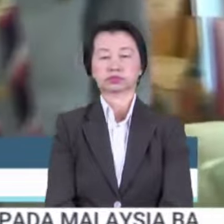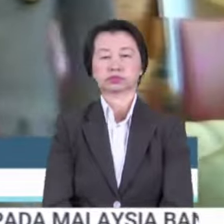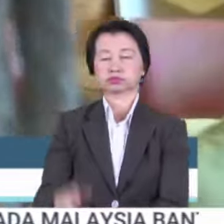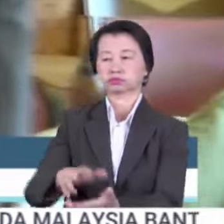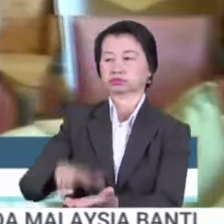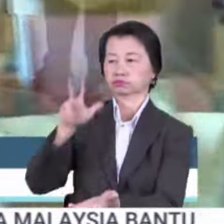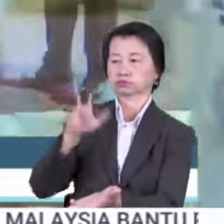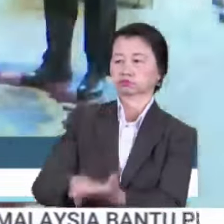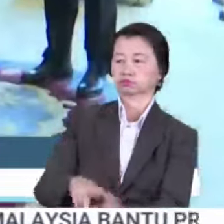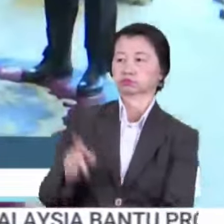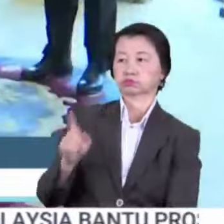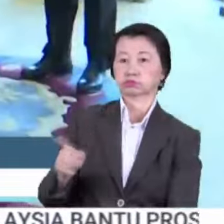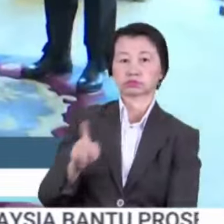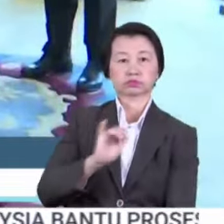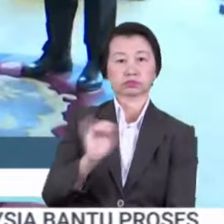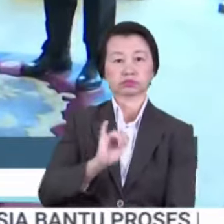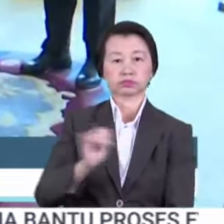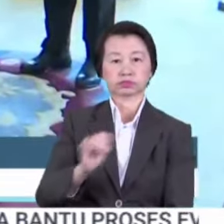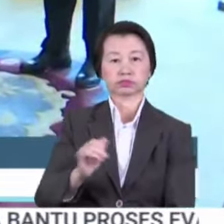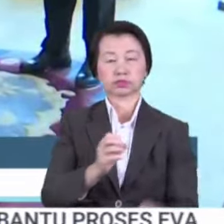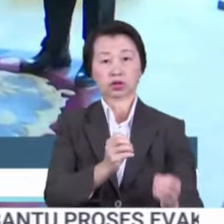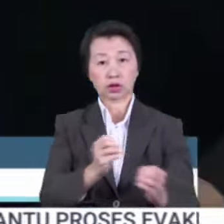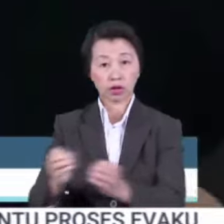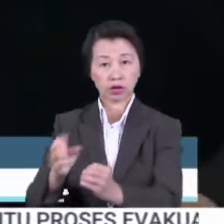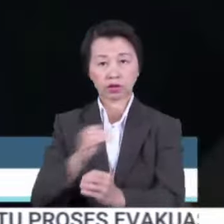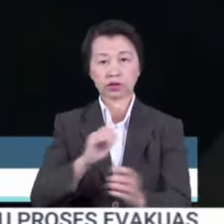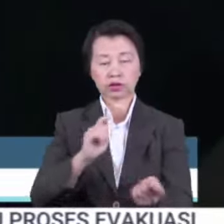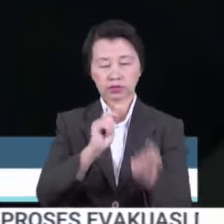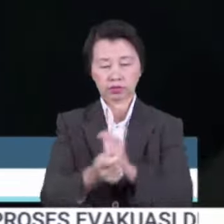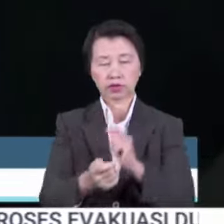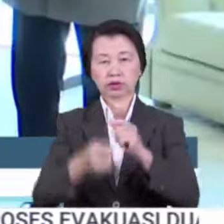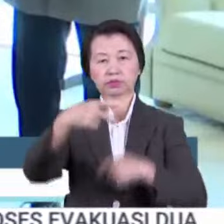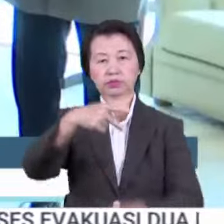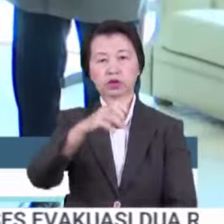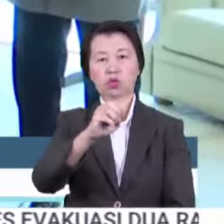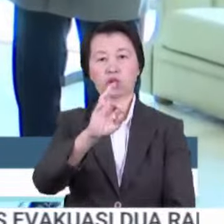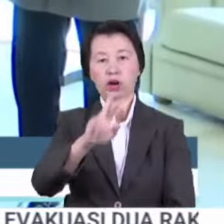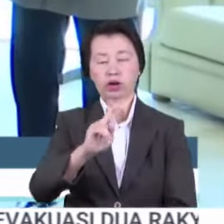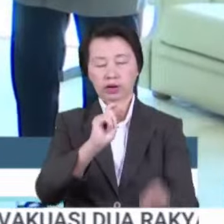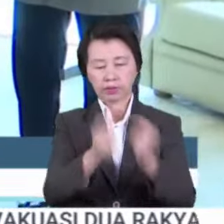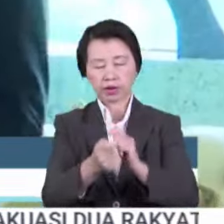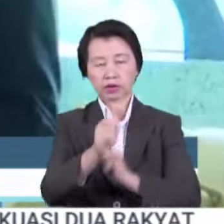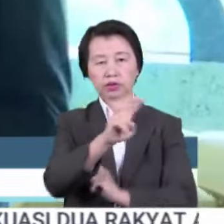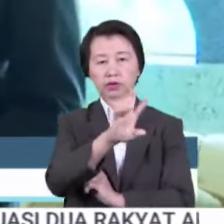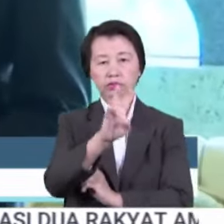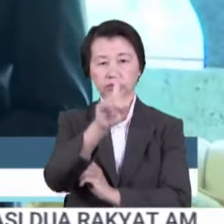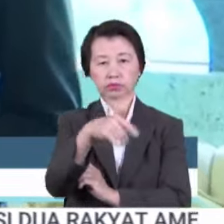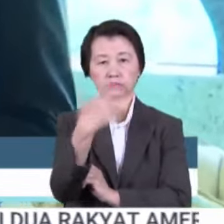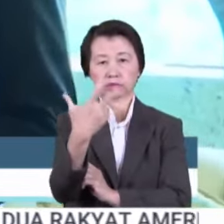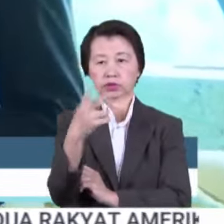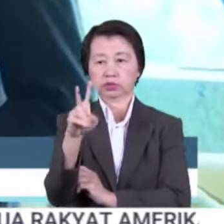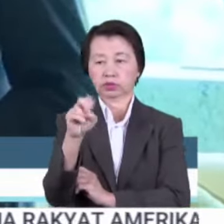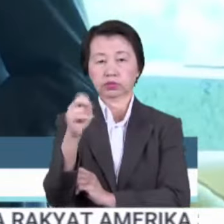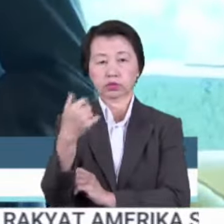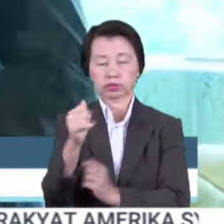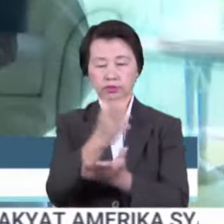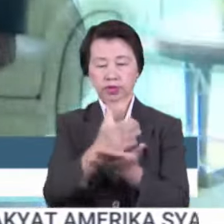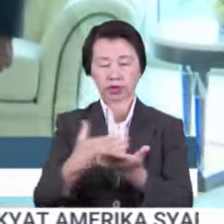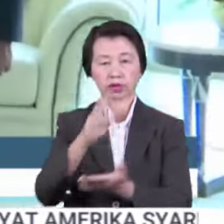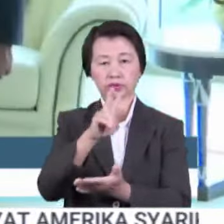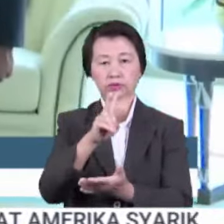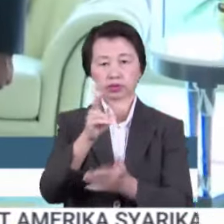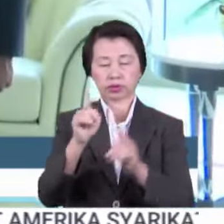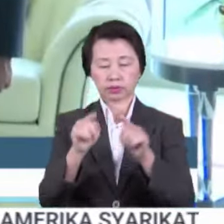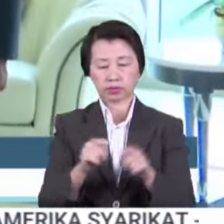ini organisasi dan pindahan pol pindahan 27 Maret 2010 bagian 2